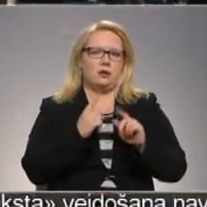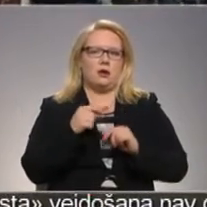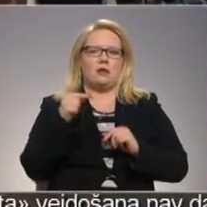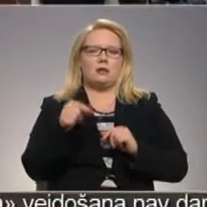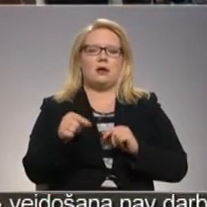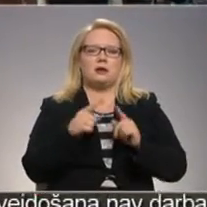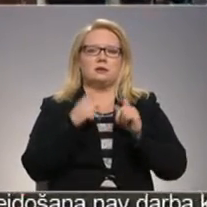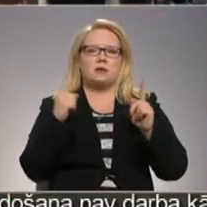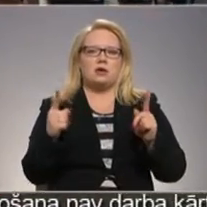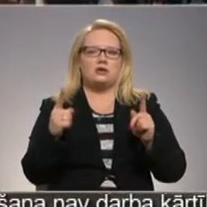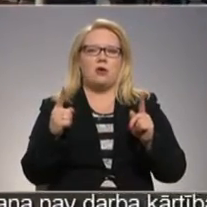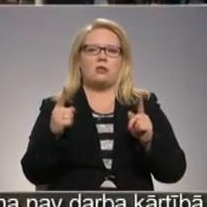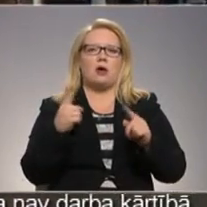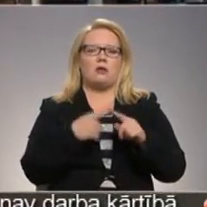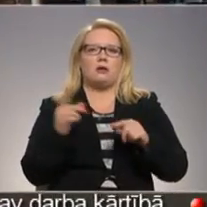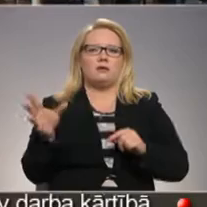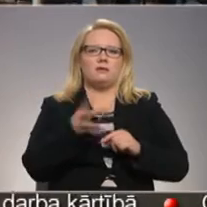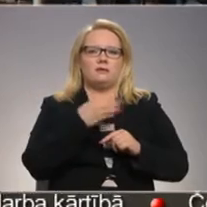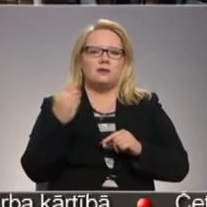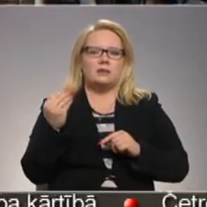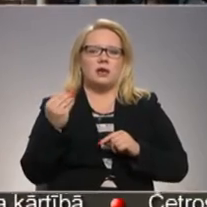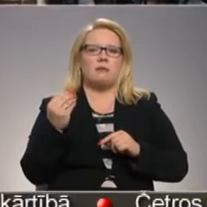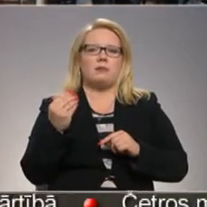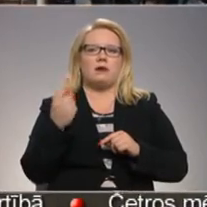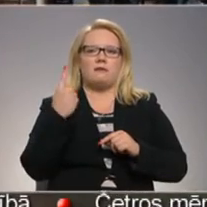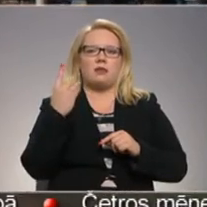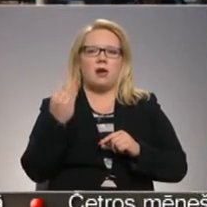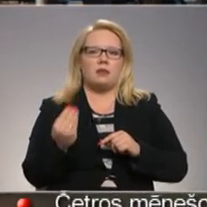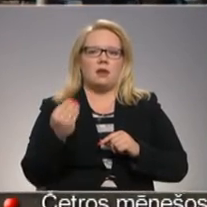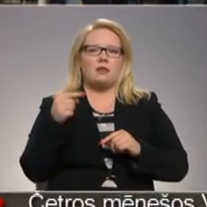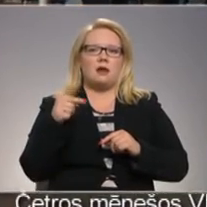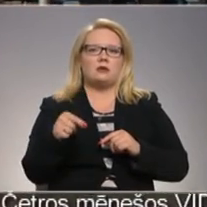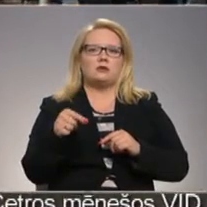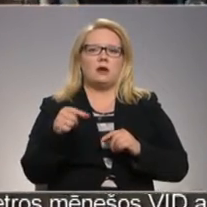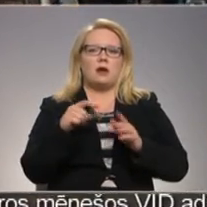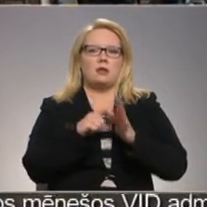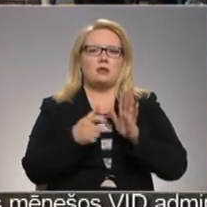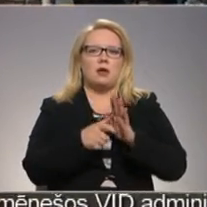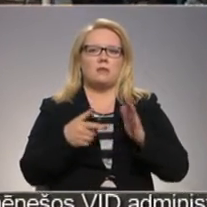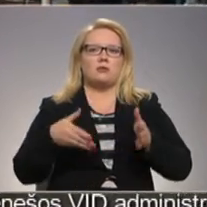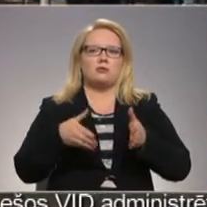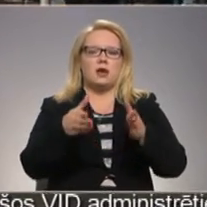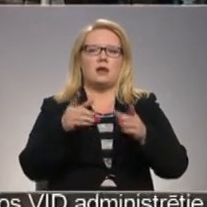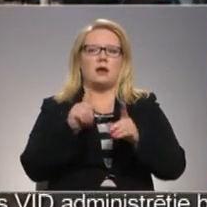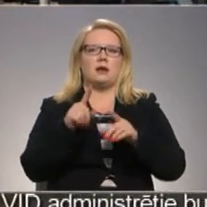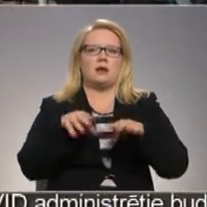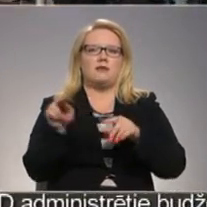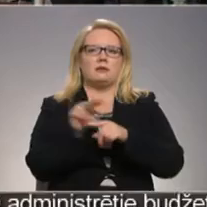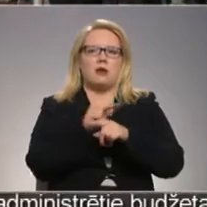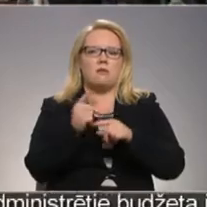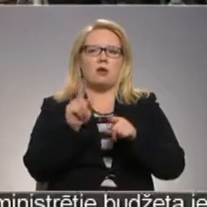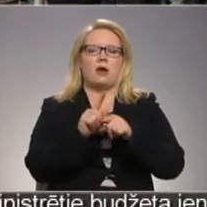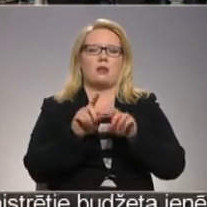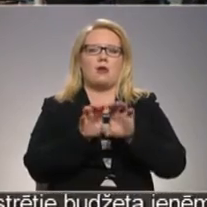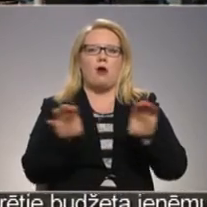teicu, sezona ir īsa un, diemžēl, visiem ir vienā teiksim, šajā telpā uz ceļa jāveic šie darbi, gan komunikācija turētājiem,